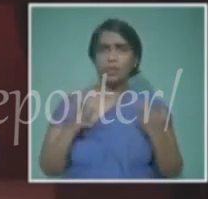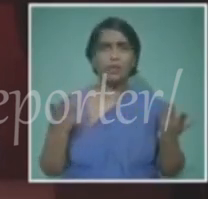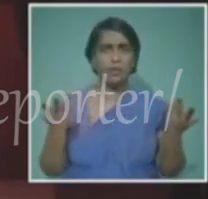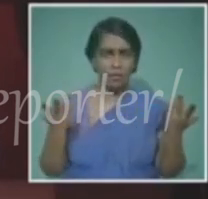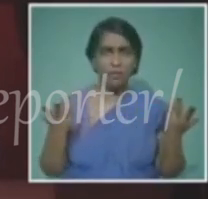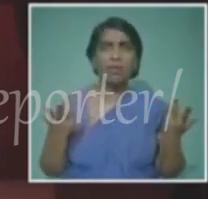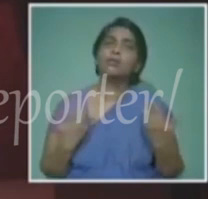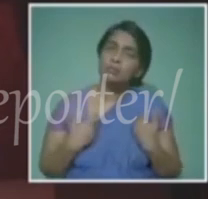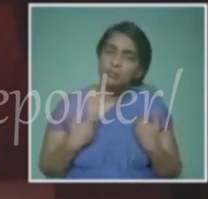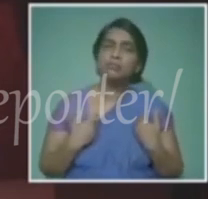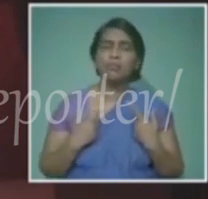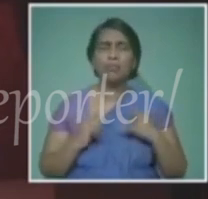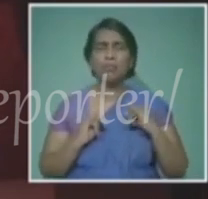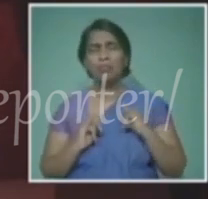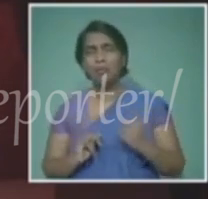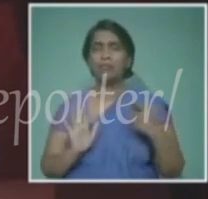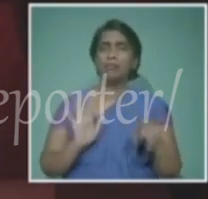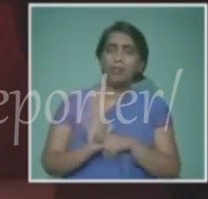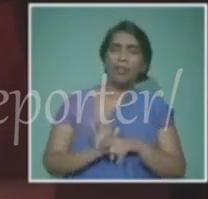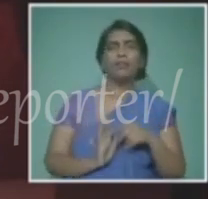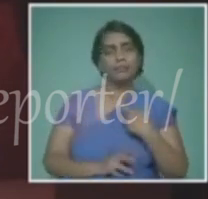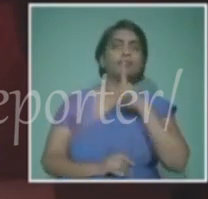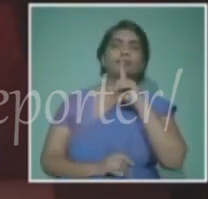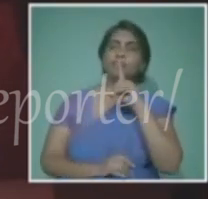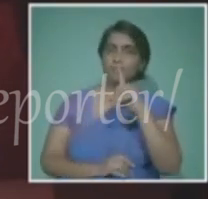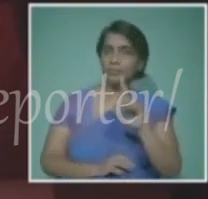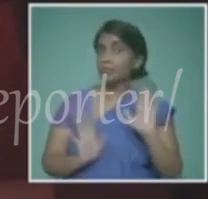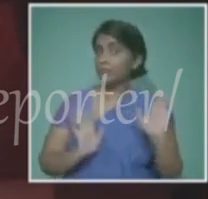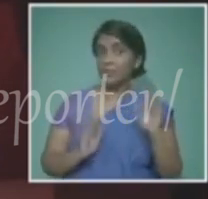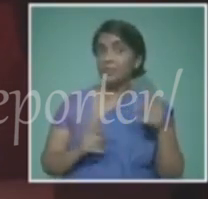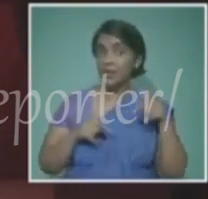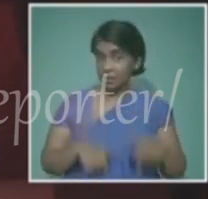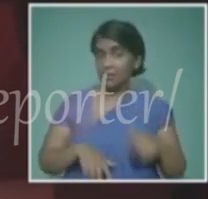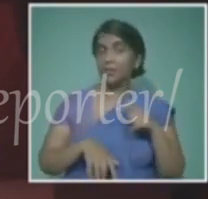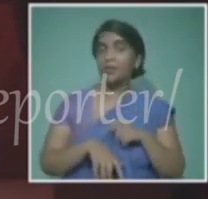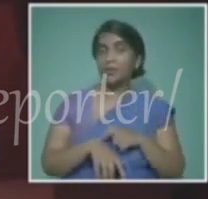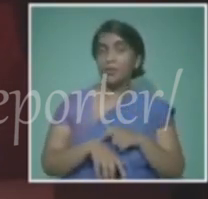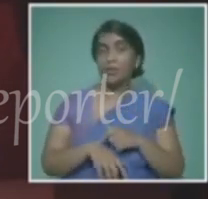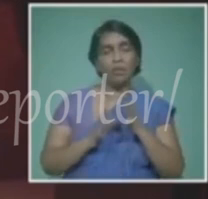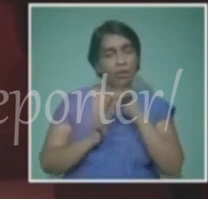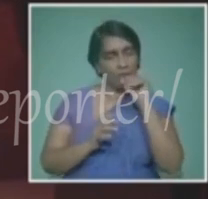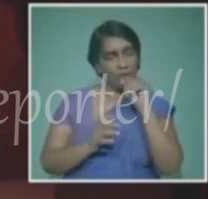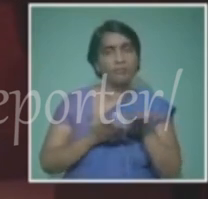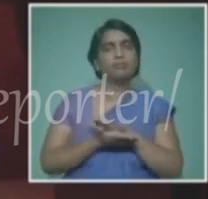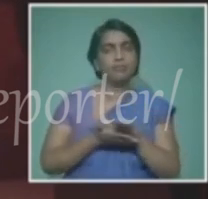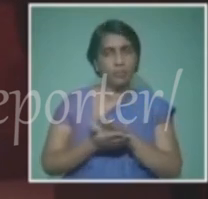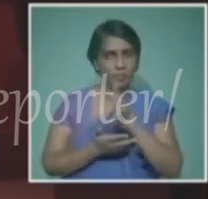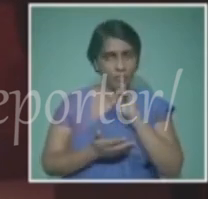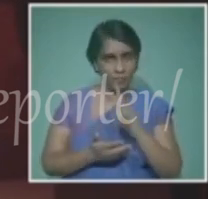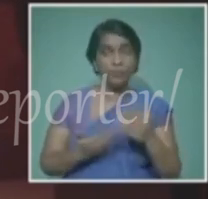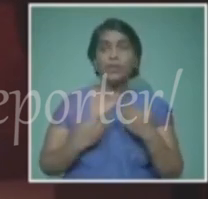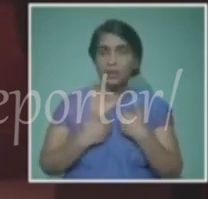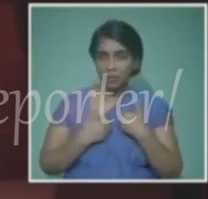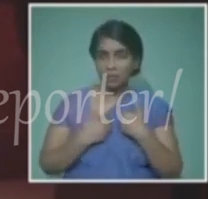තමයි අපිට අර අසුභවාදී පණිවිඩය ලබා දෙන්නට සිද්ධ වුණේ. එහෙම නැතුව මේ අවස්ථාවේ බොහොම පැහැදිලිව කියන්න කැමතියි,